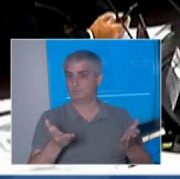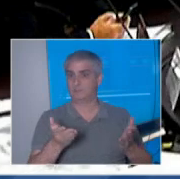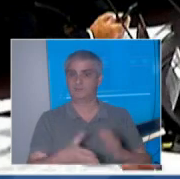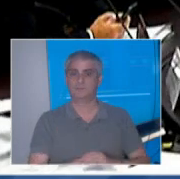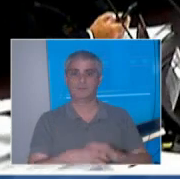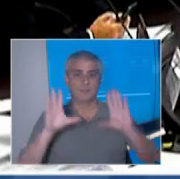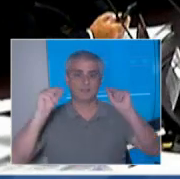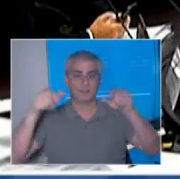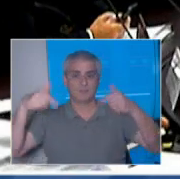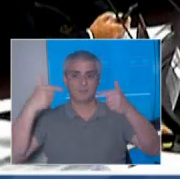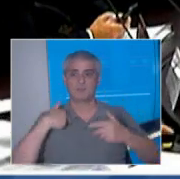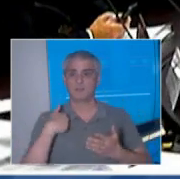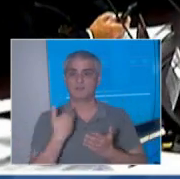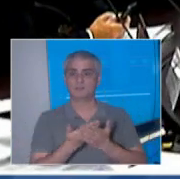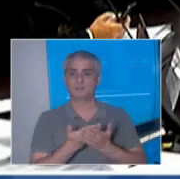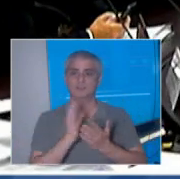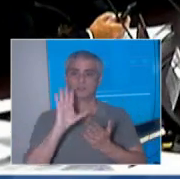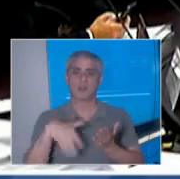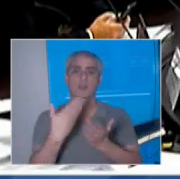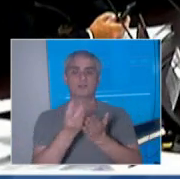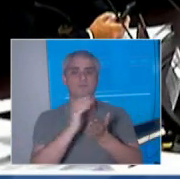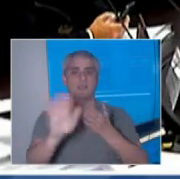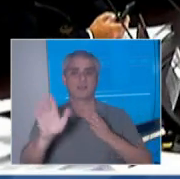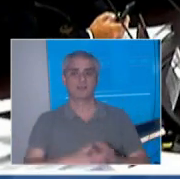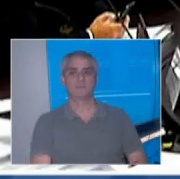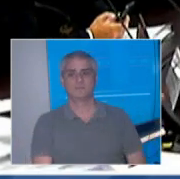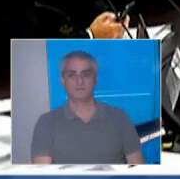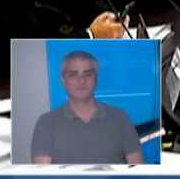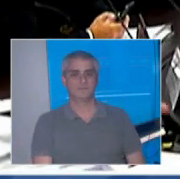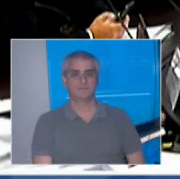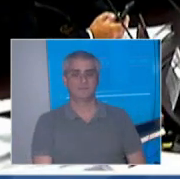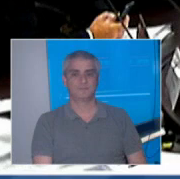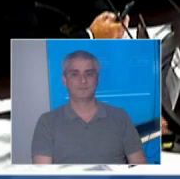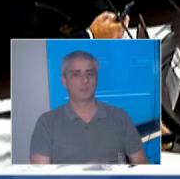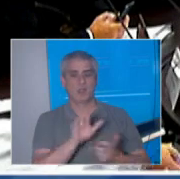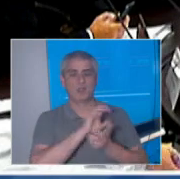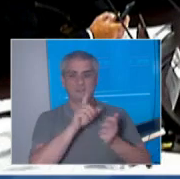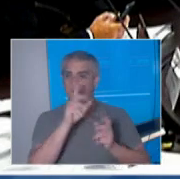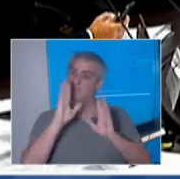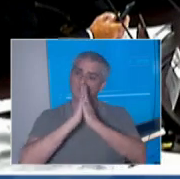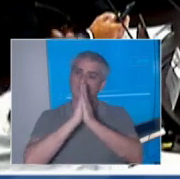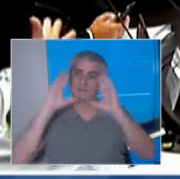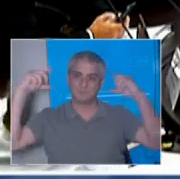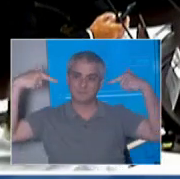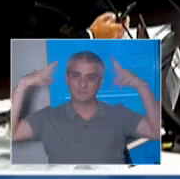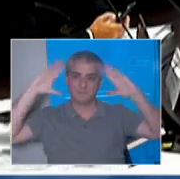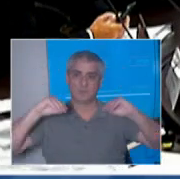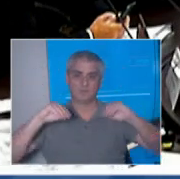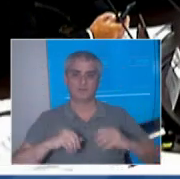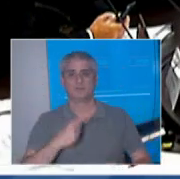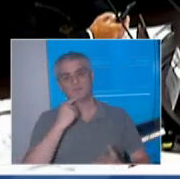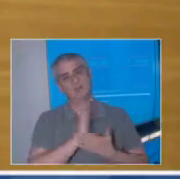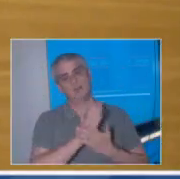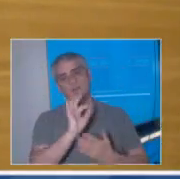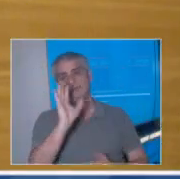חבו את המצלמות. אני מתנדב להיות יועץ של היועץ חינם. לא לסבך את דוד, תחבו את המצלמות. אם הכל מוכן, אומרים לנו, זו ההחלטה